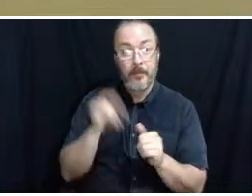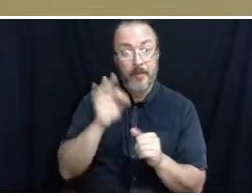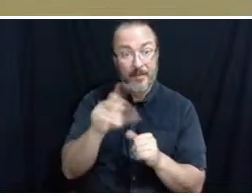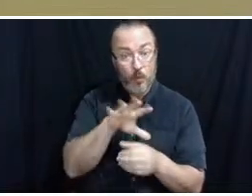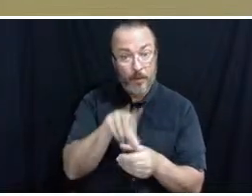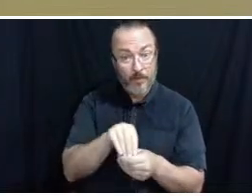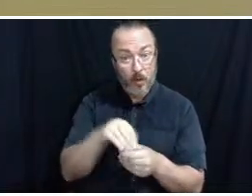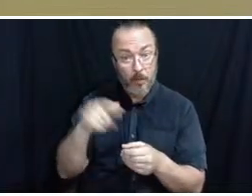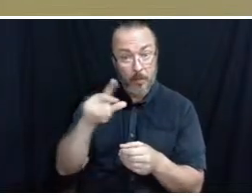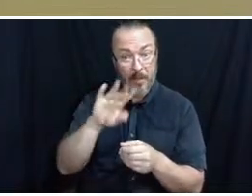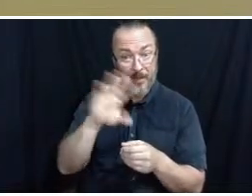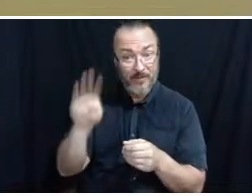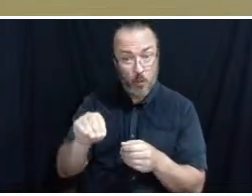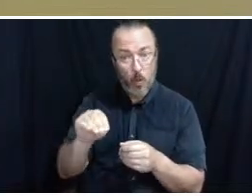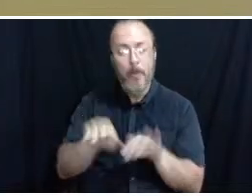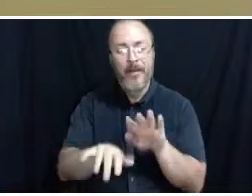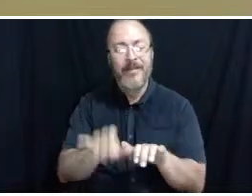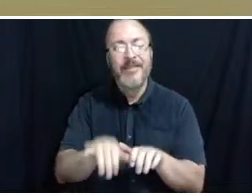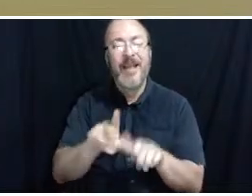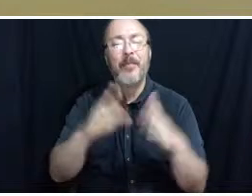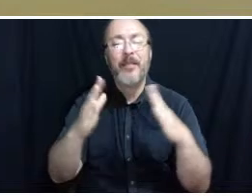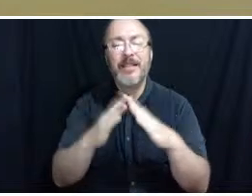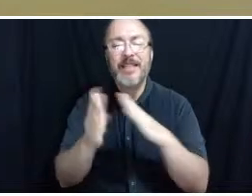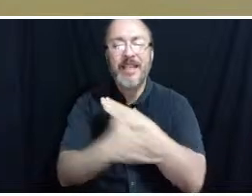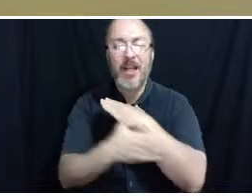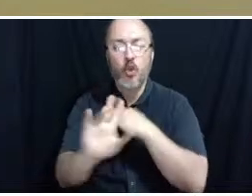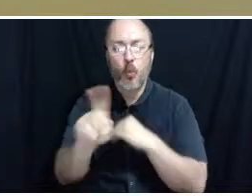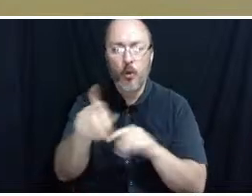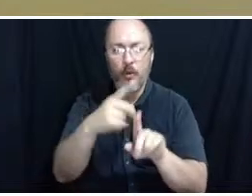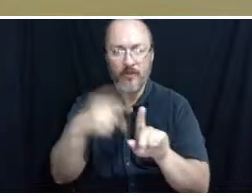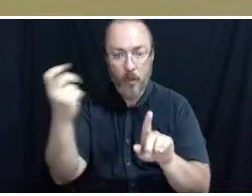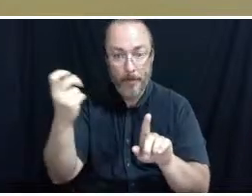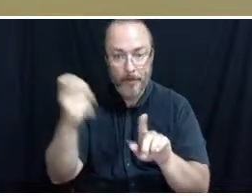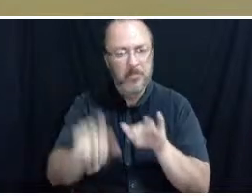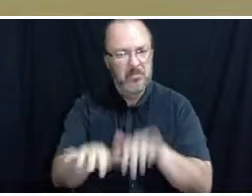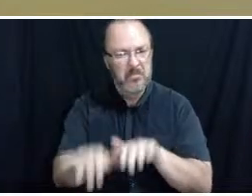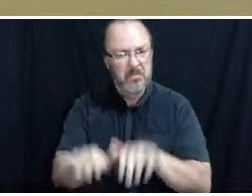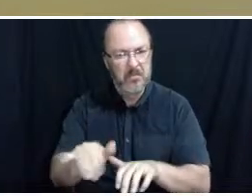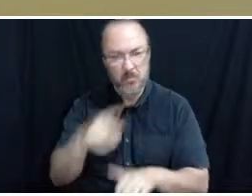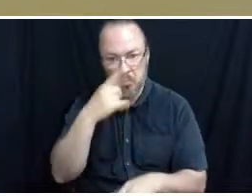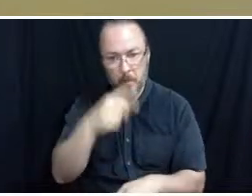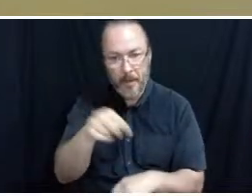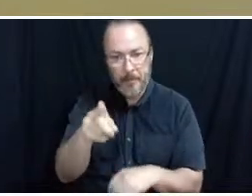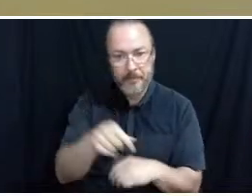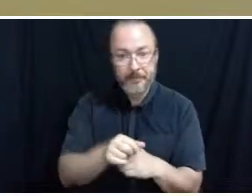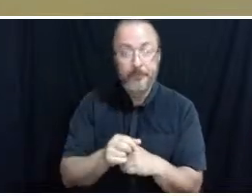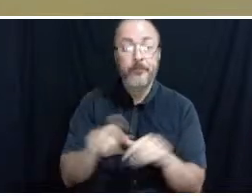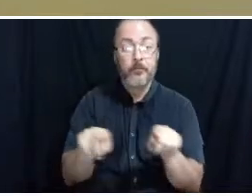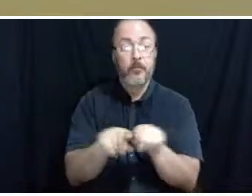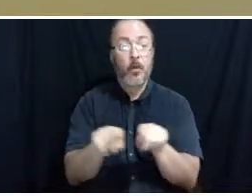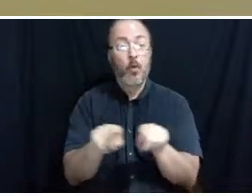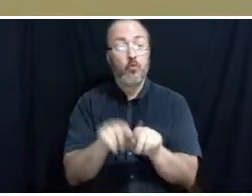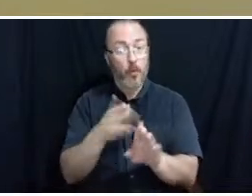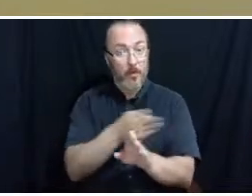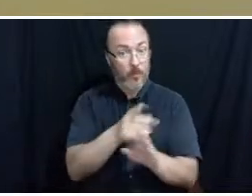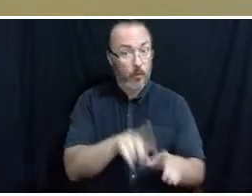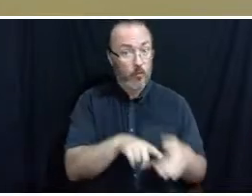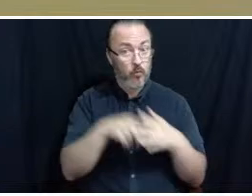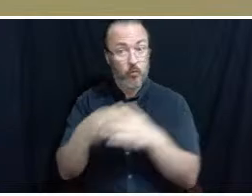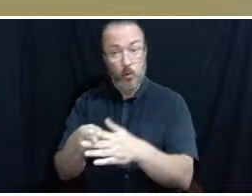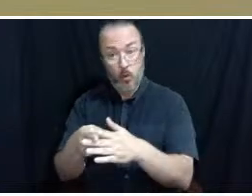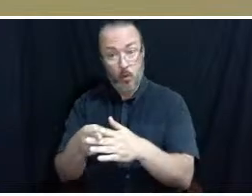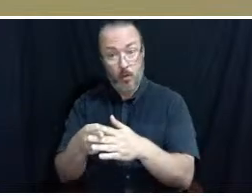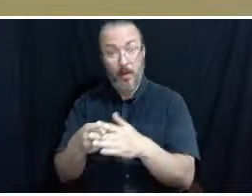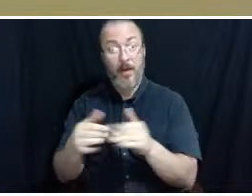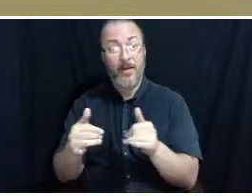la ville et le pays où vous vous trouvez. Vous pouvez indiquer cela dans le chat. Et avant de commencer la discussion, je vais commencer